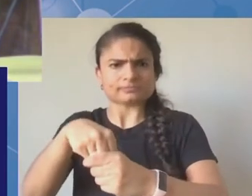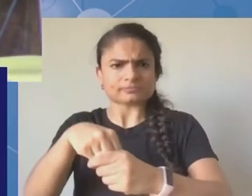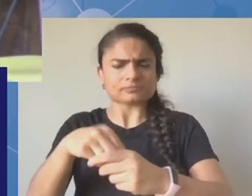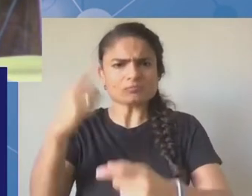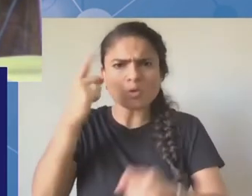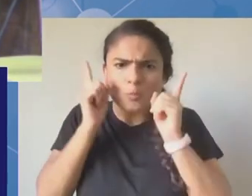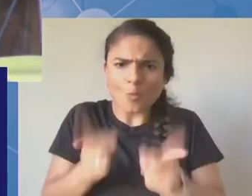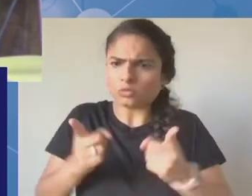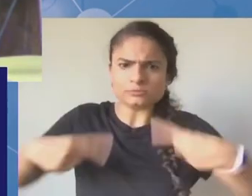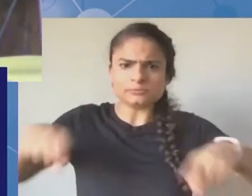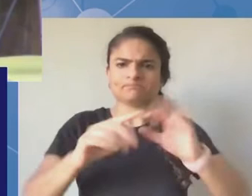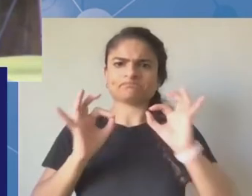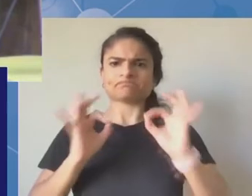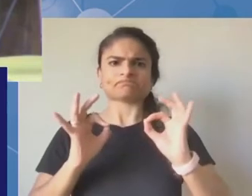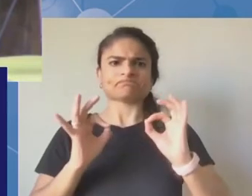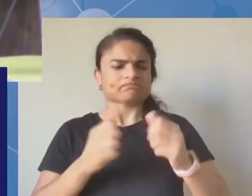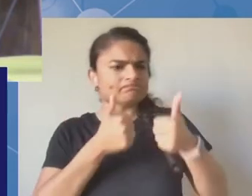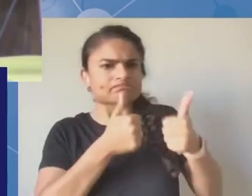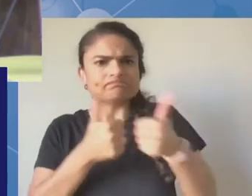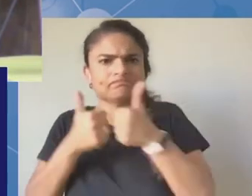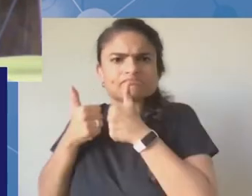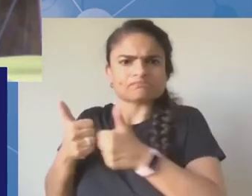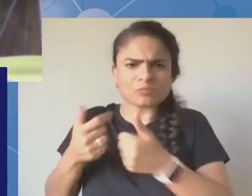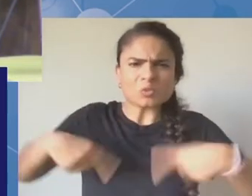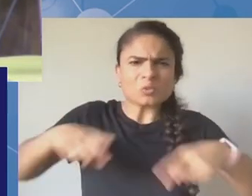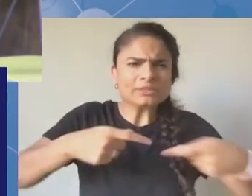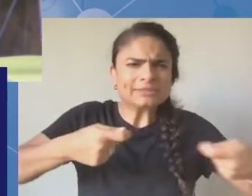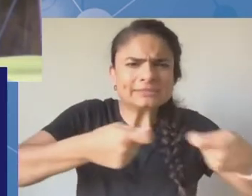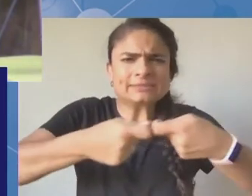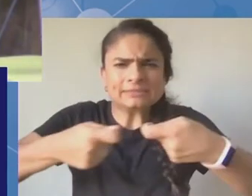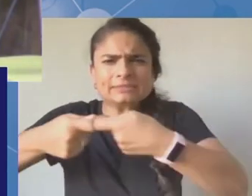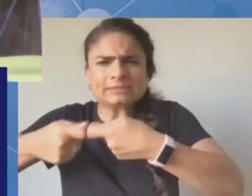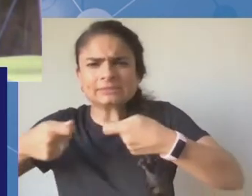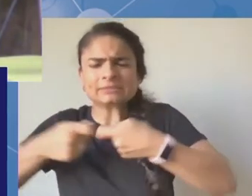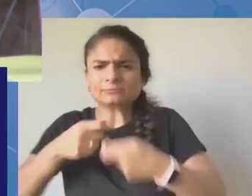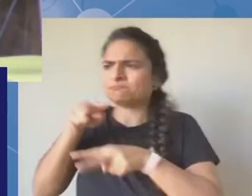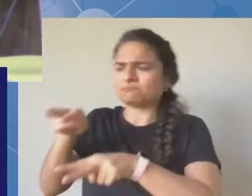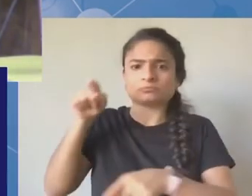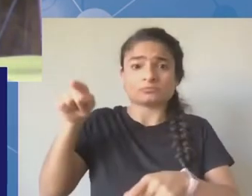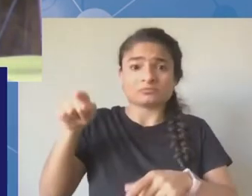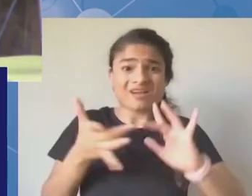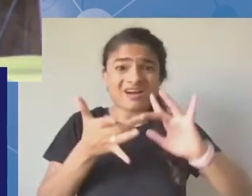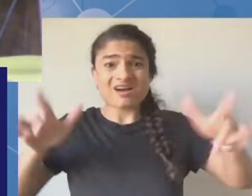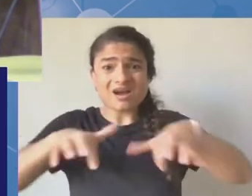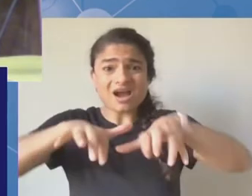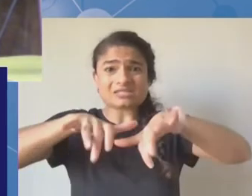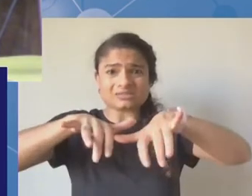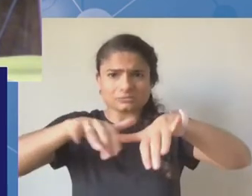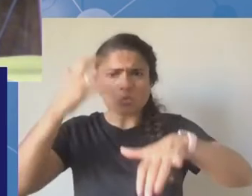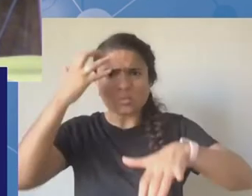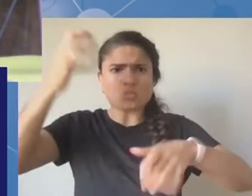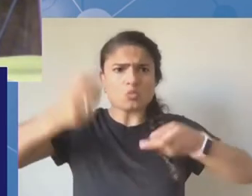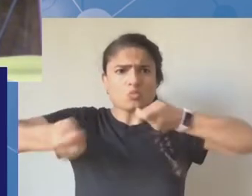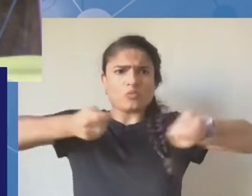شكرا لكل المشتركين بغض النظر عن العمر والاهتمامات. هنا